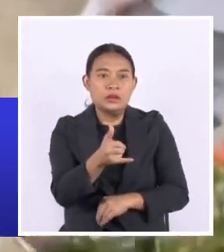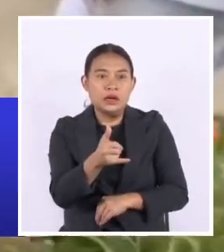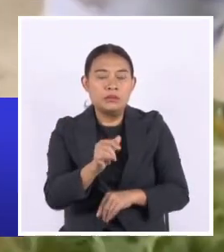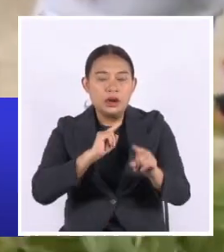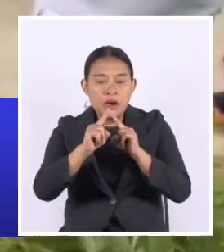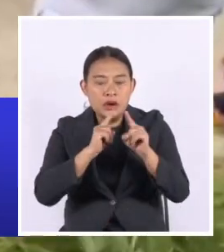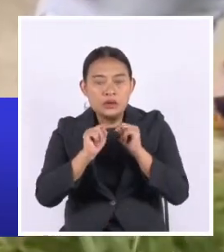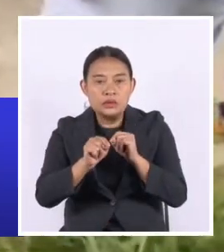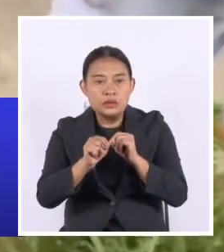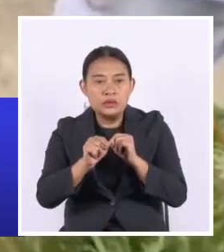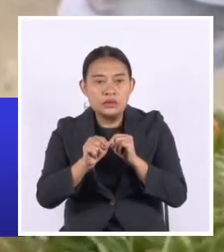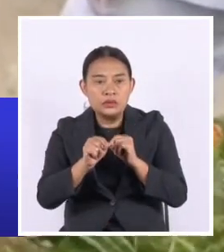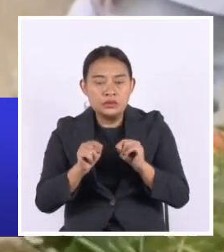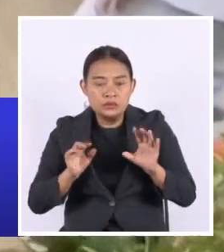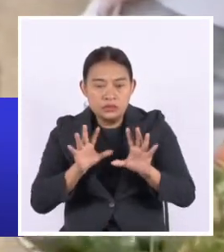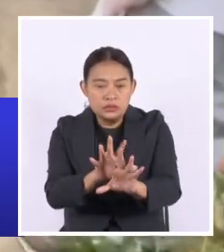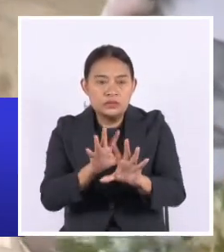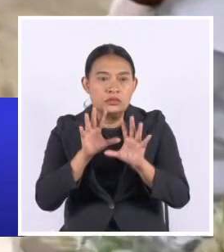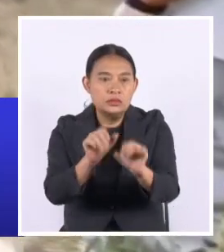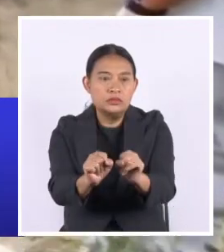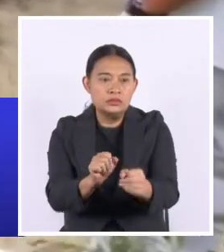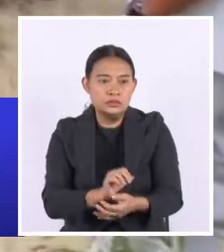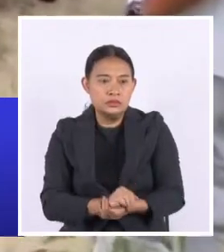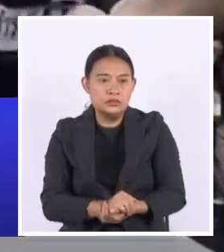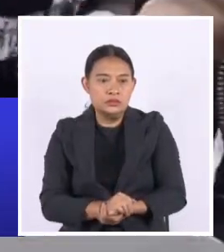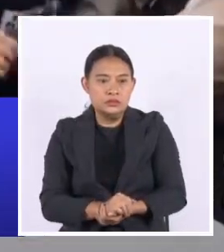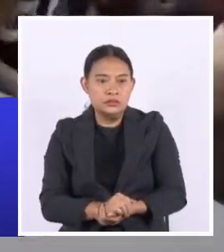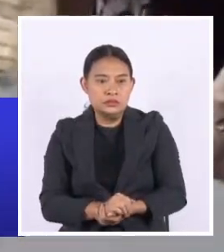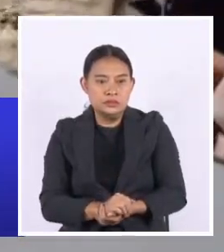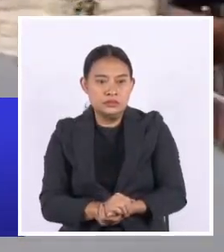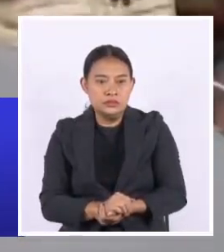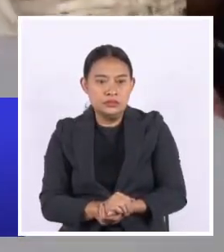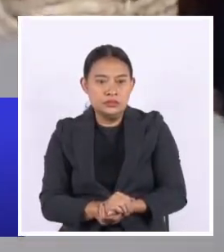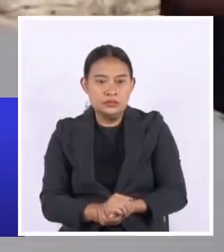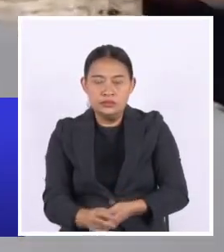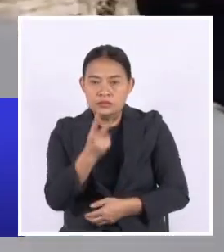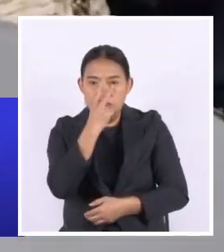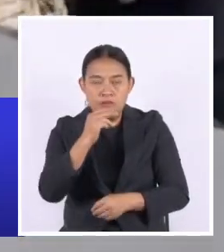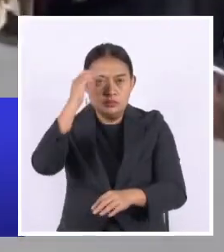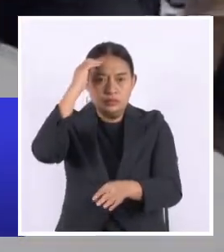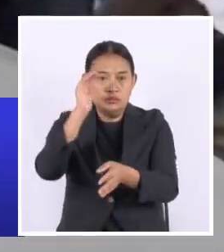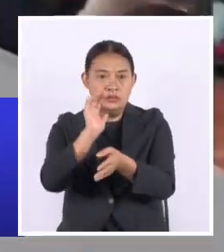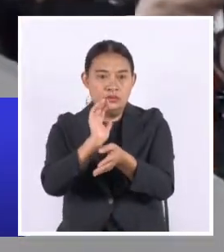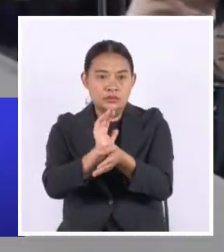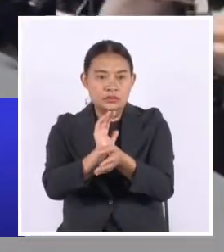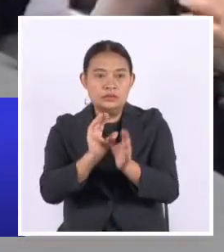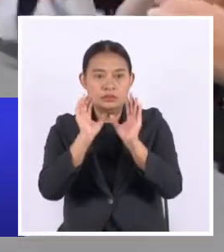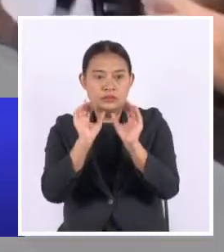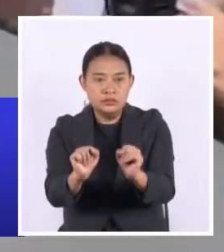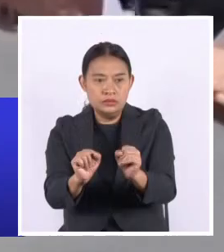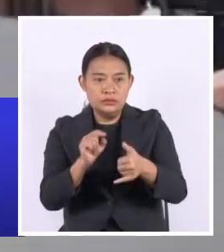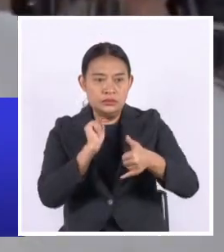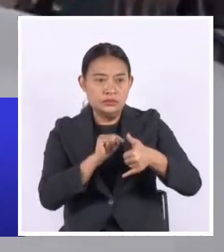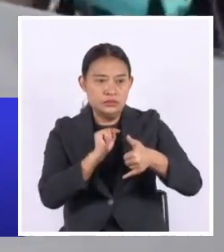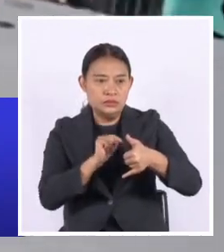ยได้เห็นวินาทีการกลูเข้าไปจับเมื่อสักครู่ที่เราให้เห็นคลิปไปในช่วงแรก ครับ จะเห็นว่าเจ้าหน้าที่เนี่ยพอจับนายคนนี้นะคะนายโทมัส